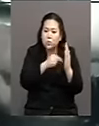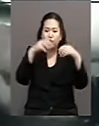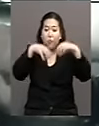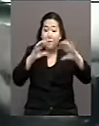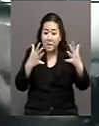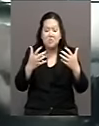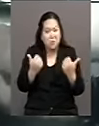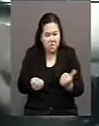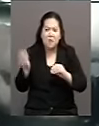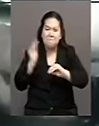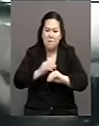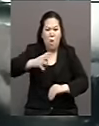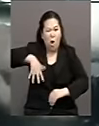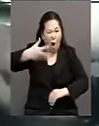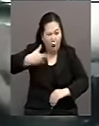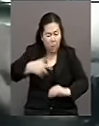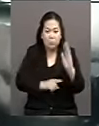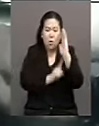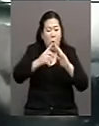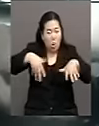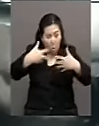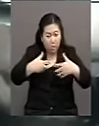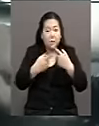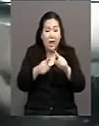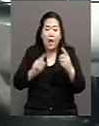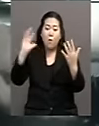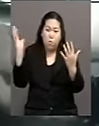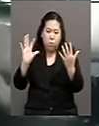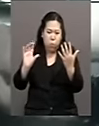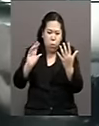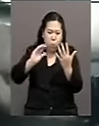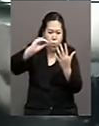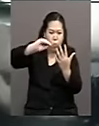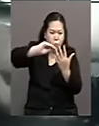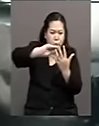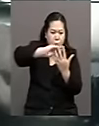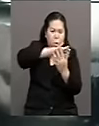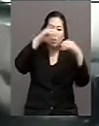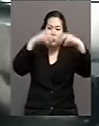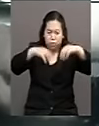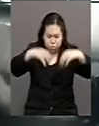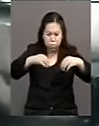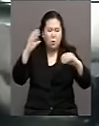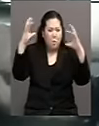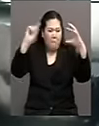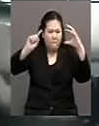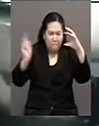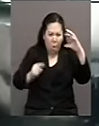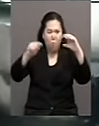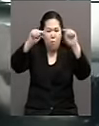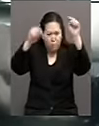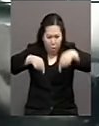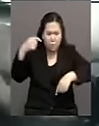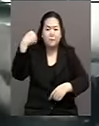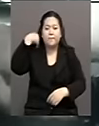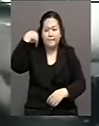ก็จะทำใหเกิอณภูิความร้อนและเมอกลุมเม placement rica,, ต่างทไม่ห็ทำให้เกิดฝนตกหนักและฝ้าร้ฝ้าและฝาผ่าตาม